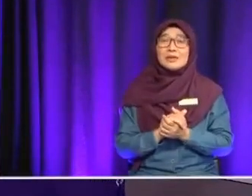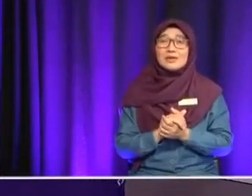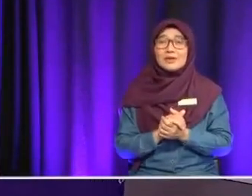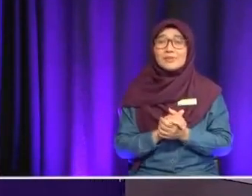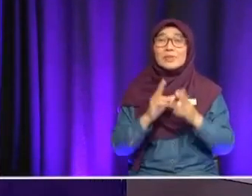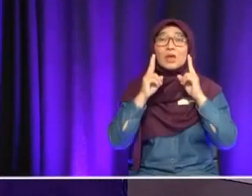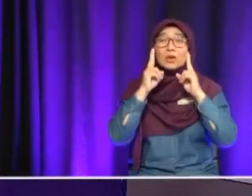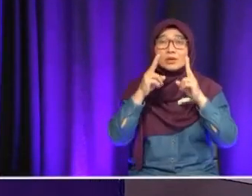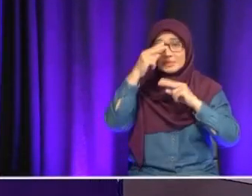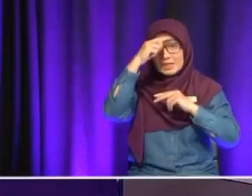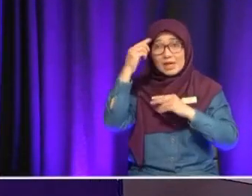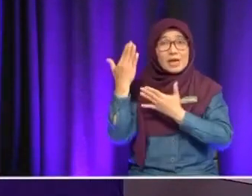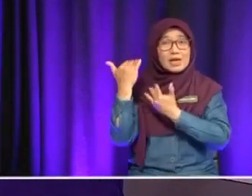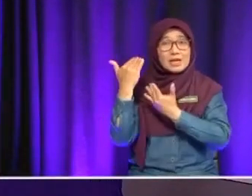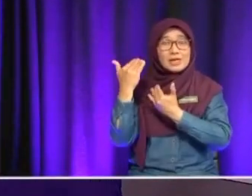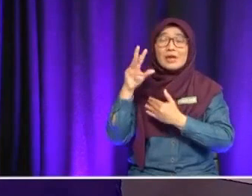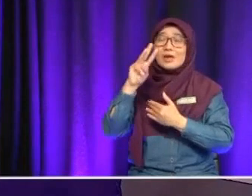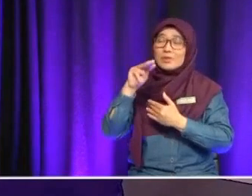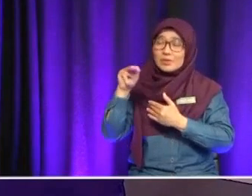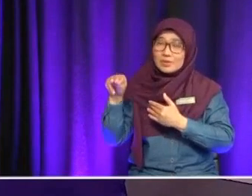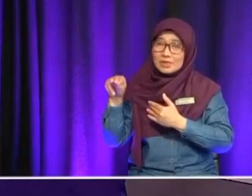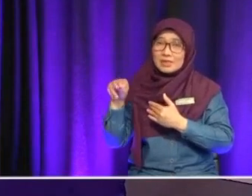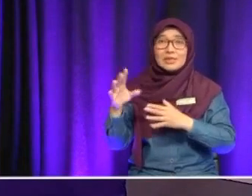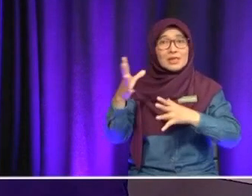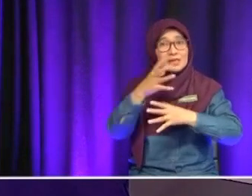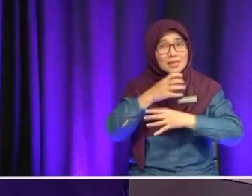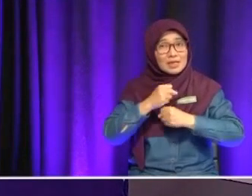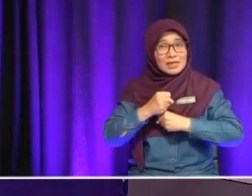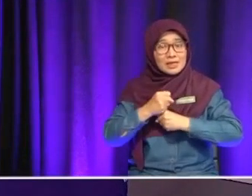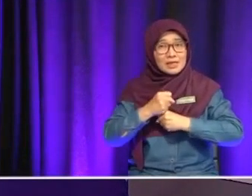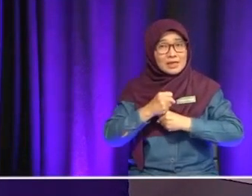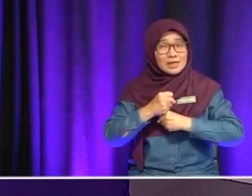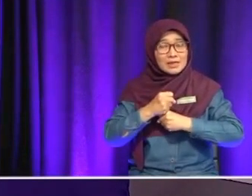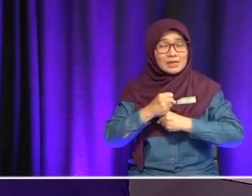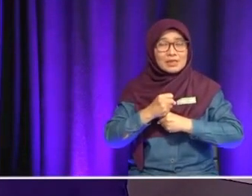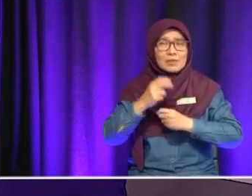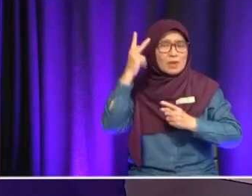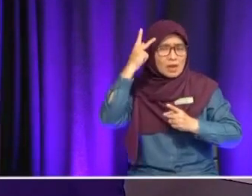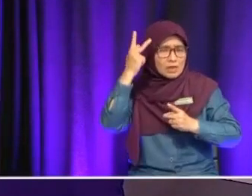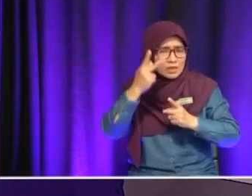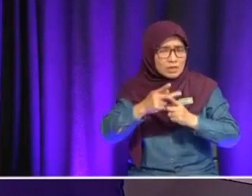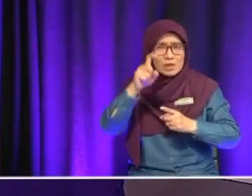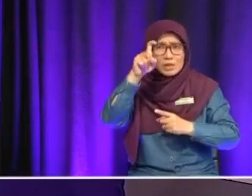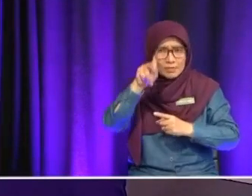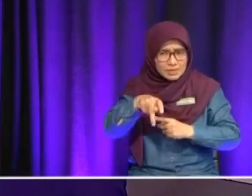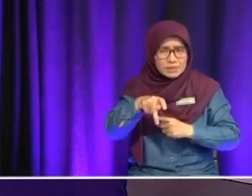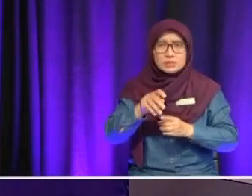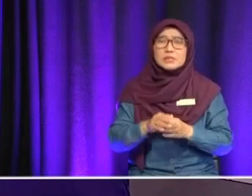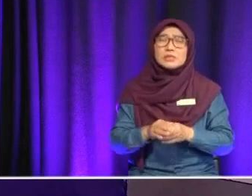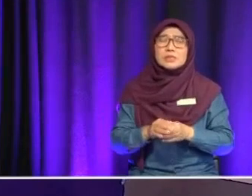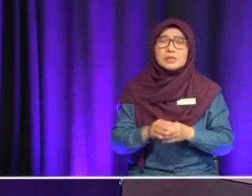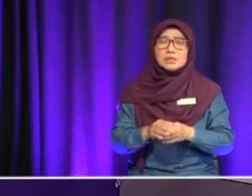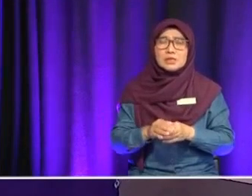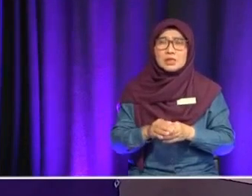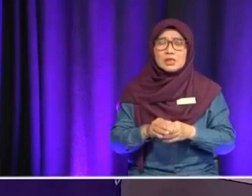Ustazah harap anak-anak murid di talian ataupun di rumah dapat mengenal pasti bahawa perbuatan kita